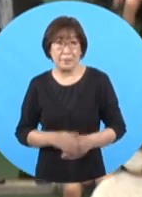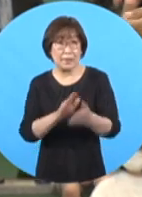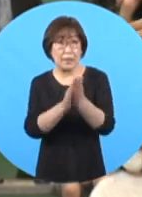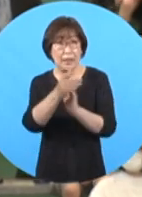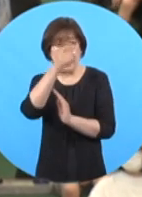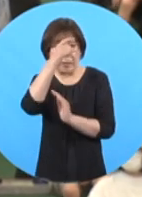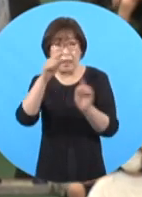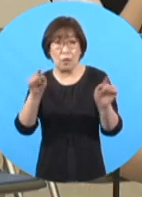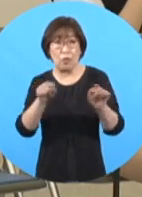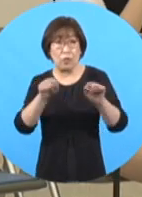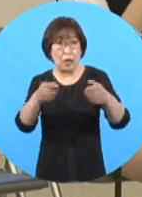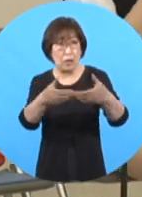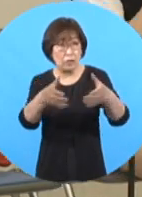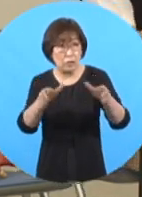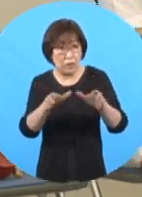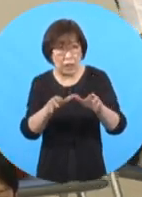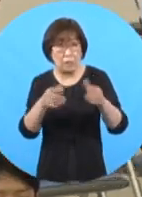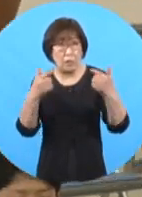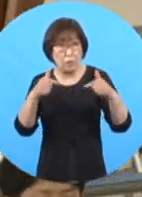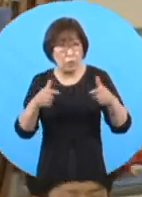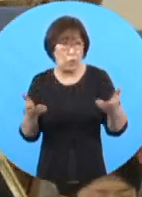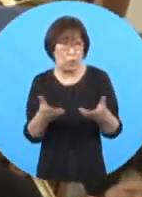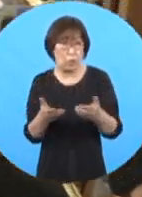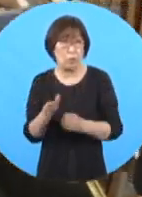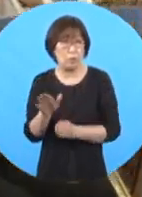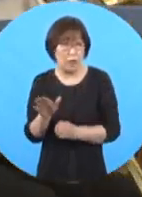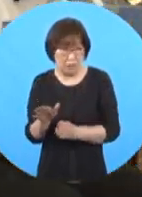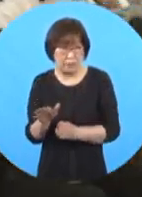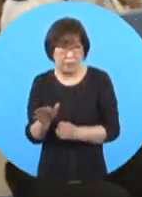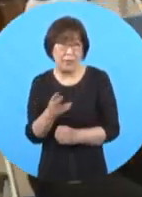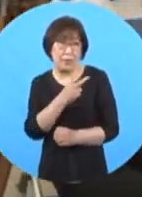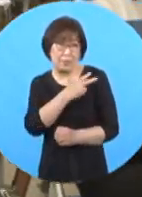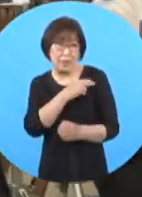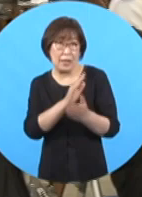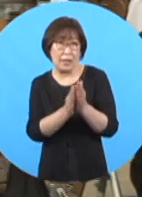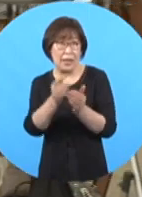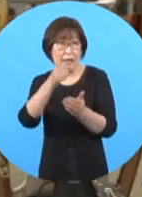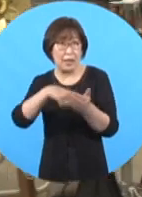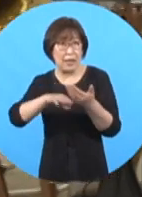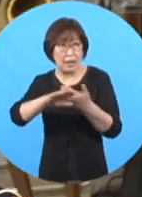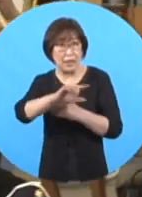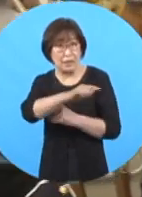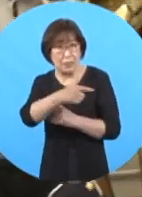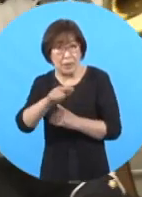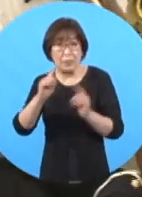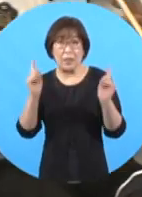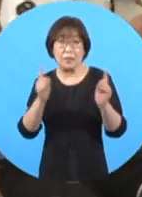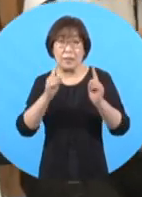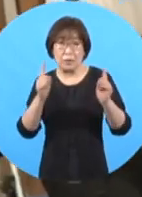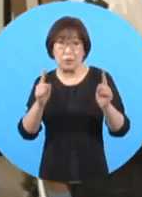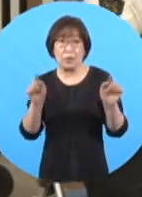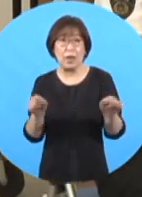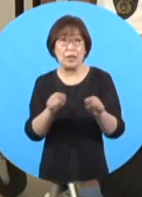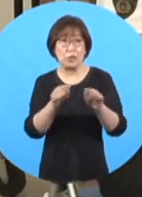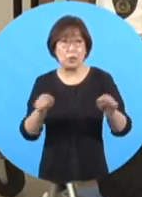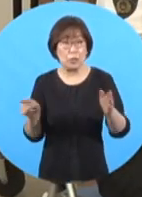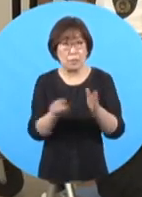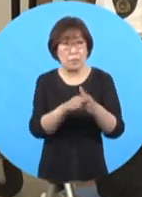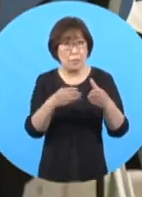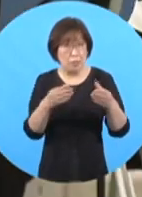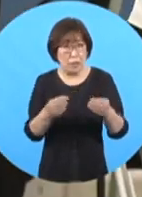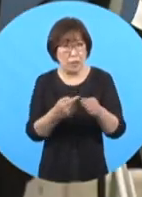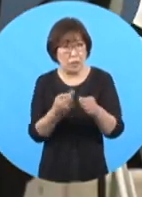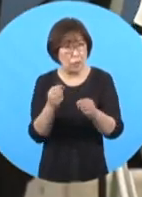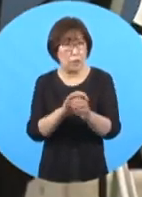警の音楽隊は日頃の業務の傍ら県内外の様々なイベントで演奏を行ってきましたが去年の